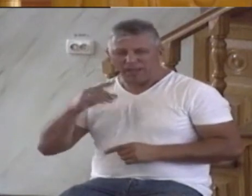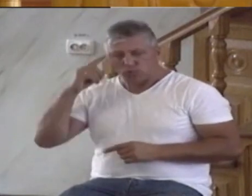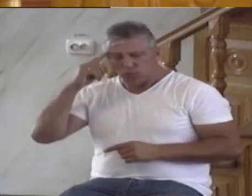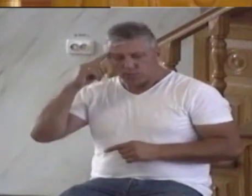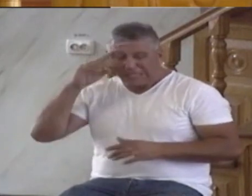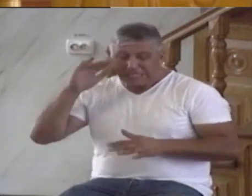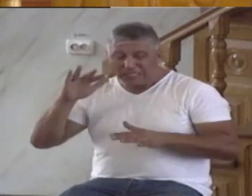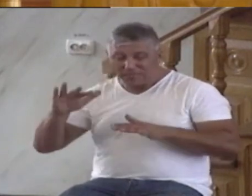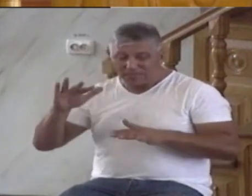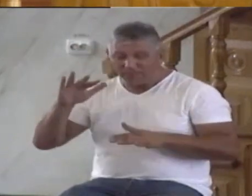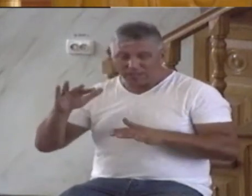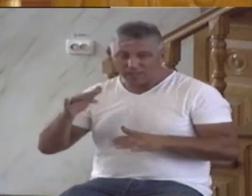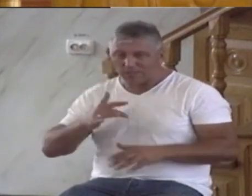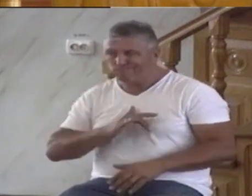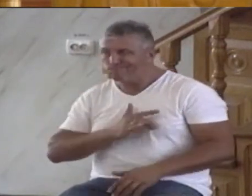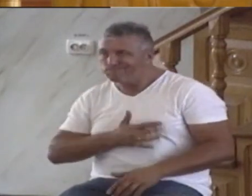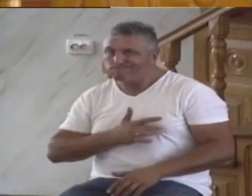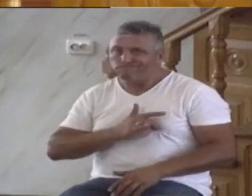Все можно